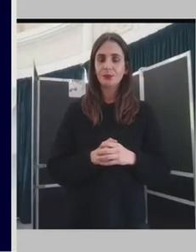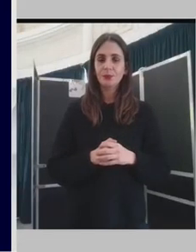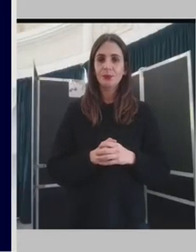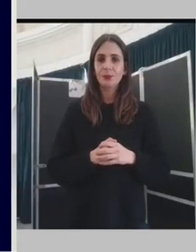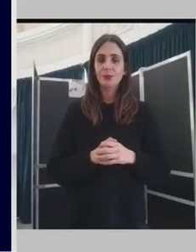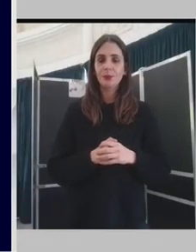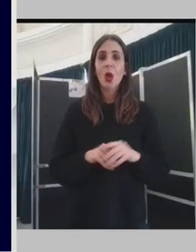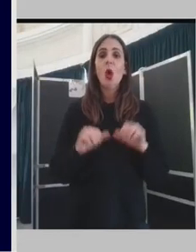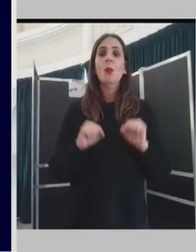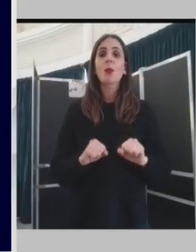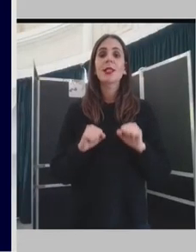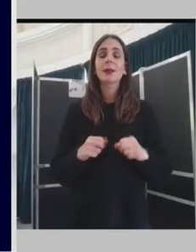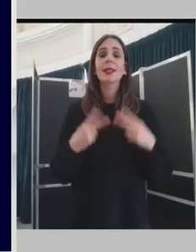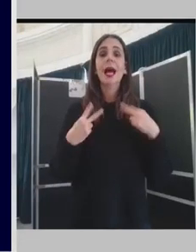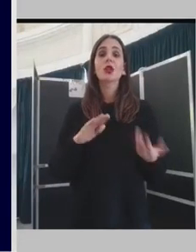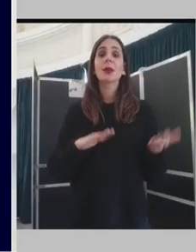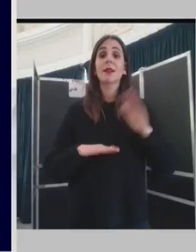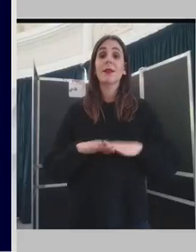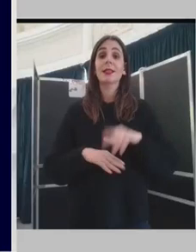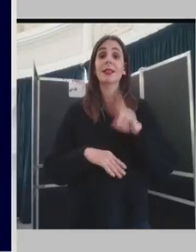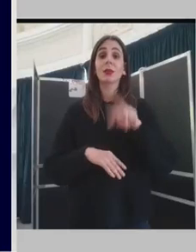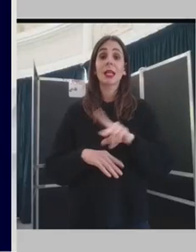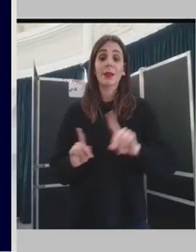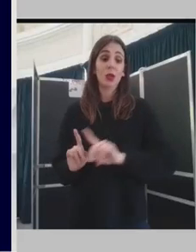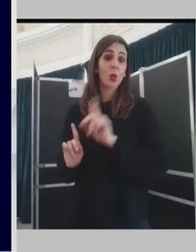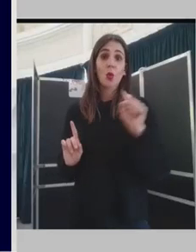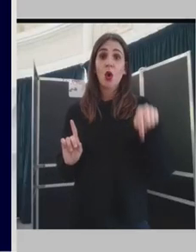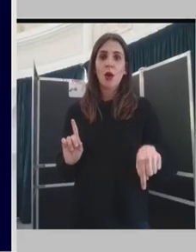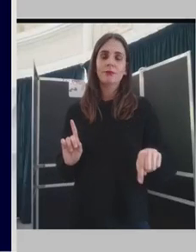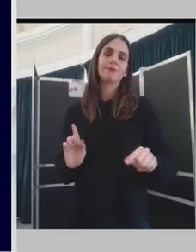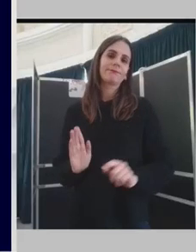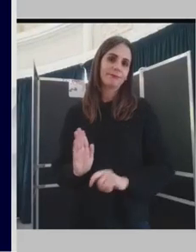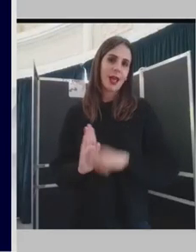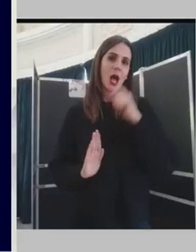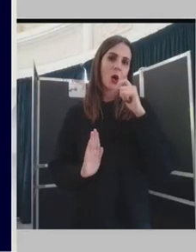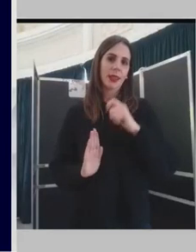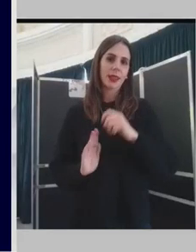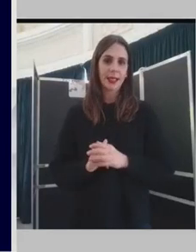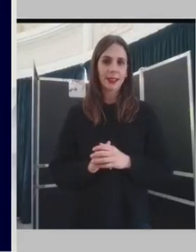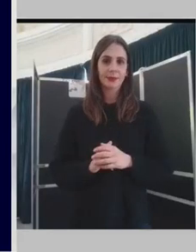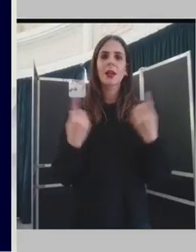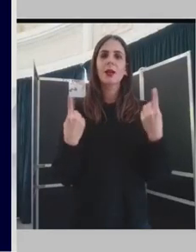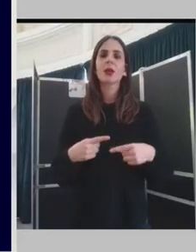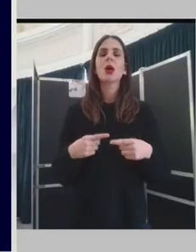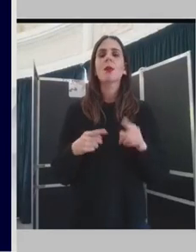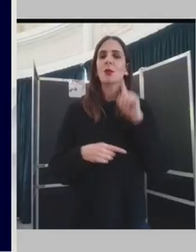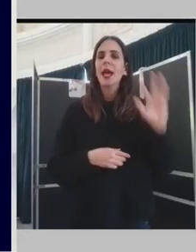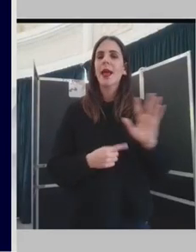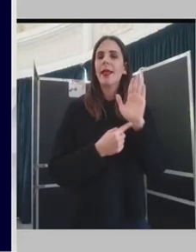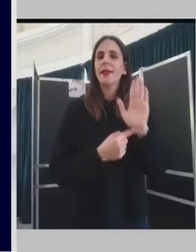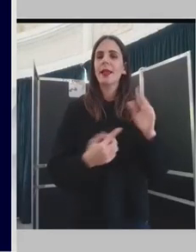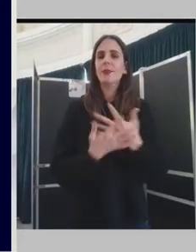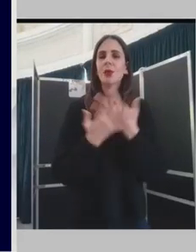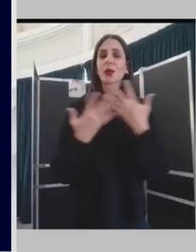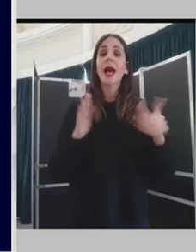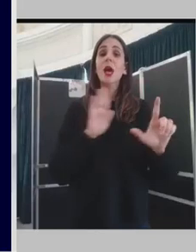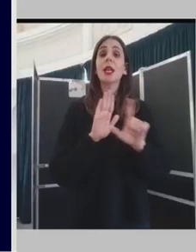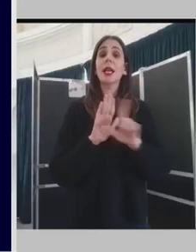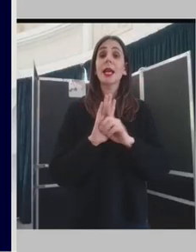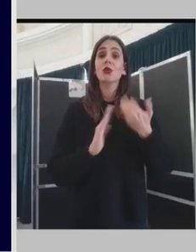di sopravvivenza dal 2021 è aumentata. Ecco, questo è l'esempio di come una legge votata dall'unanimità